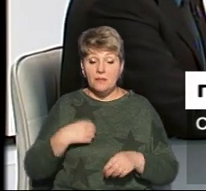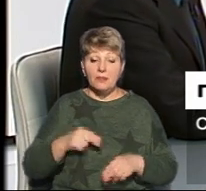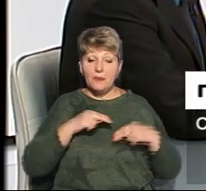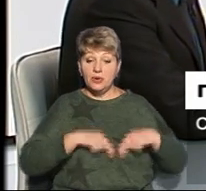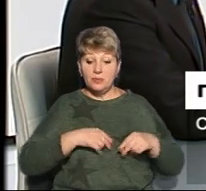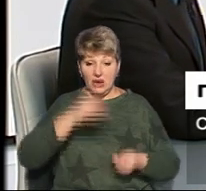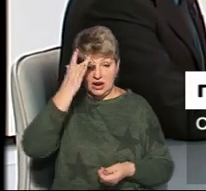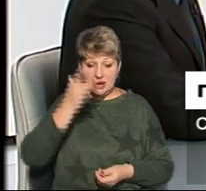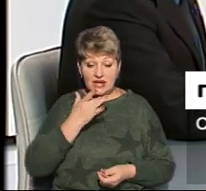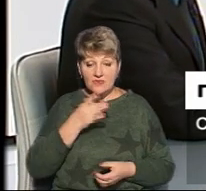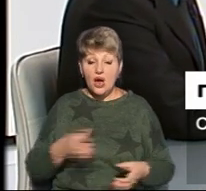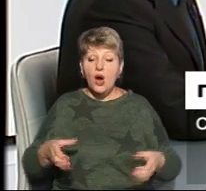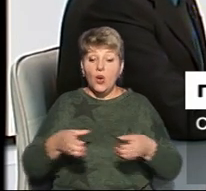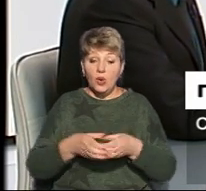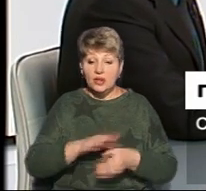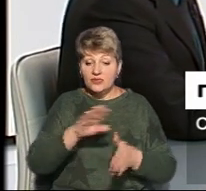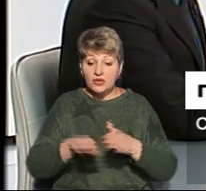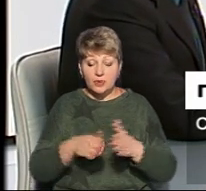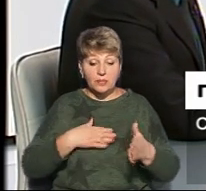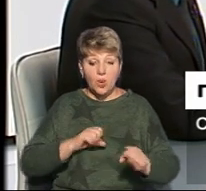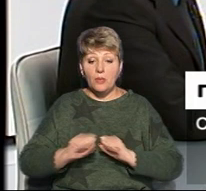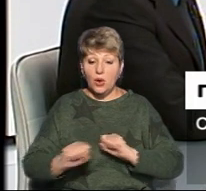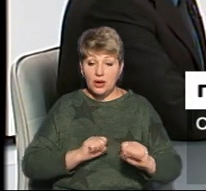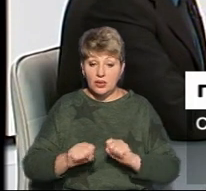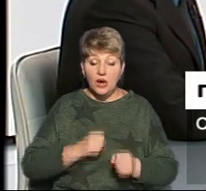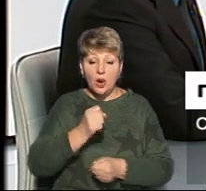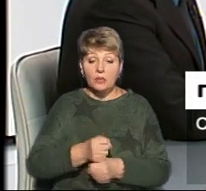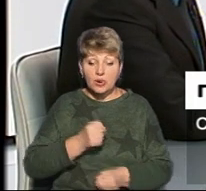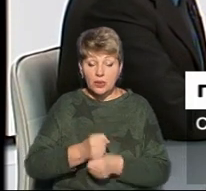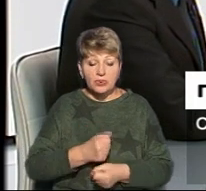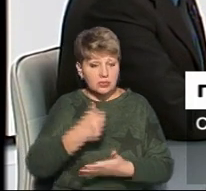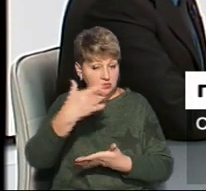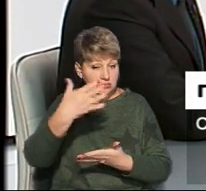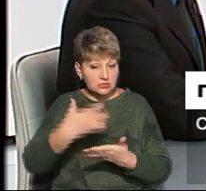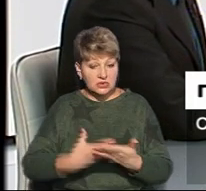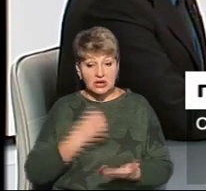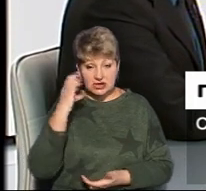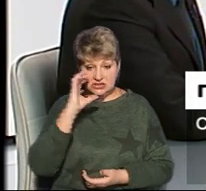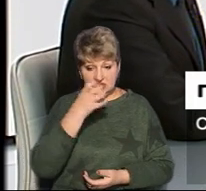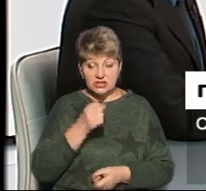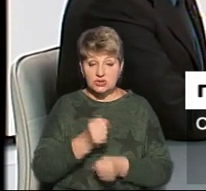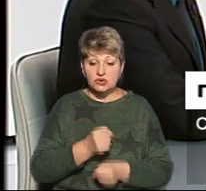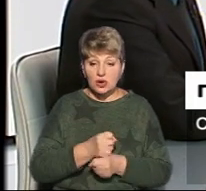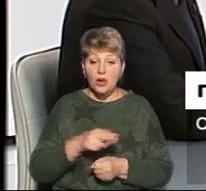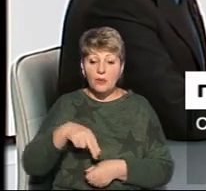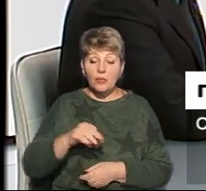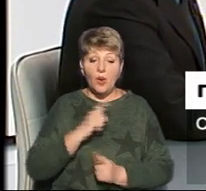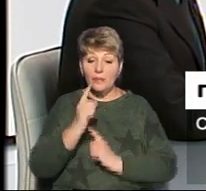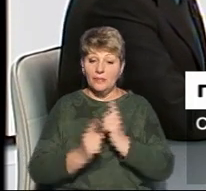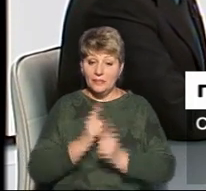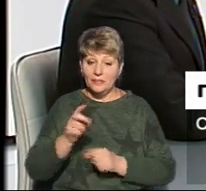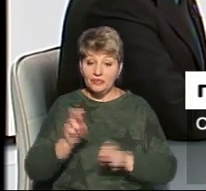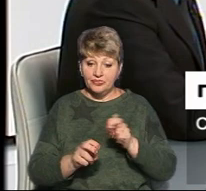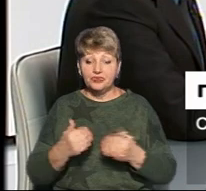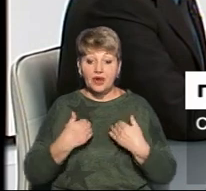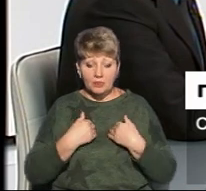літо. Колектив під моїм керівництвом проробив ряд серйозніших робіт по модернізації підприємства. Нам вдалося,